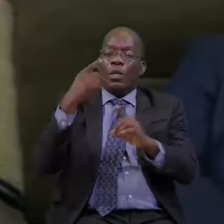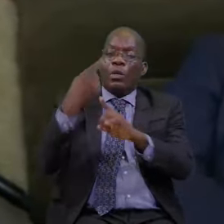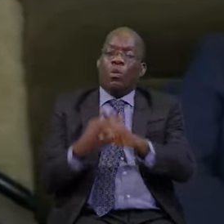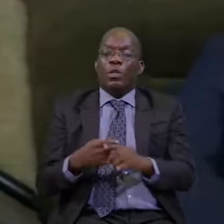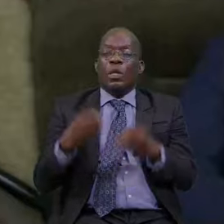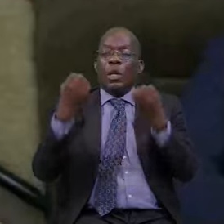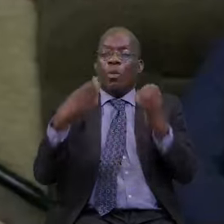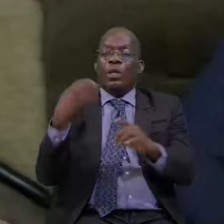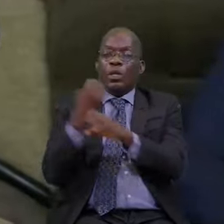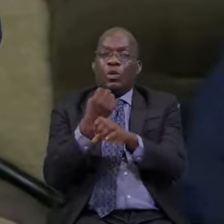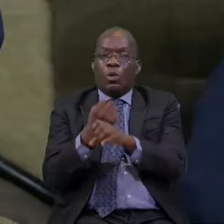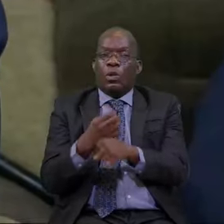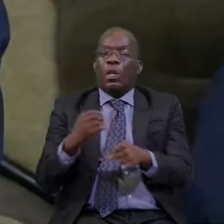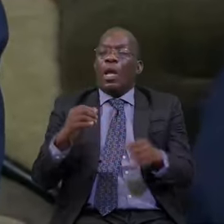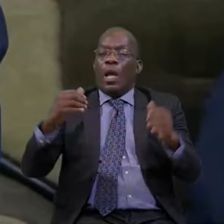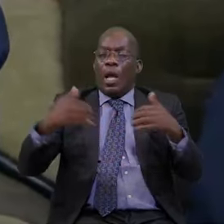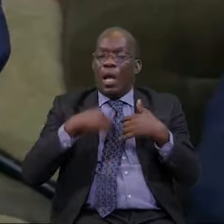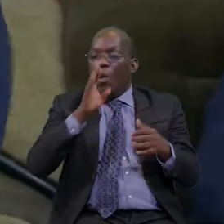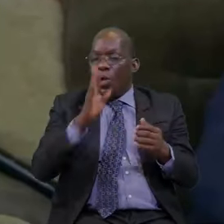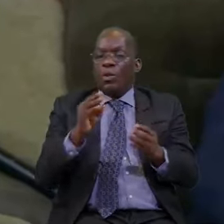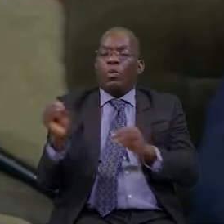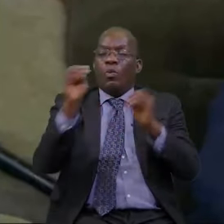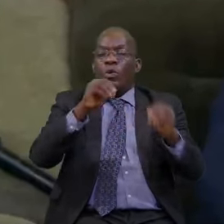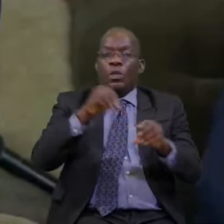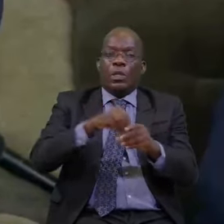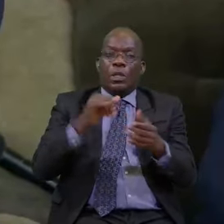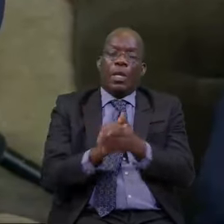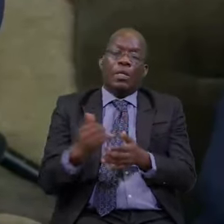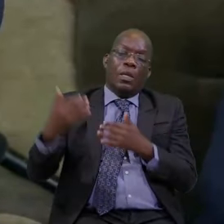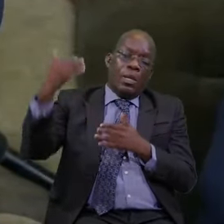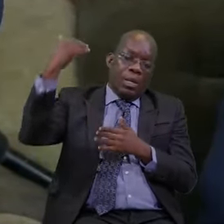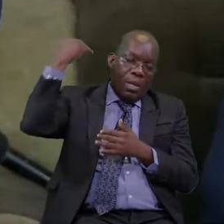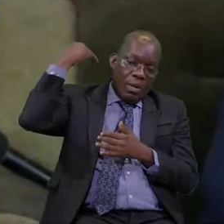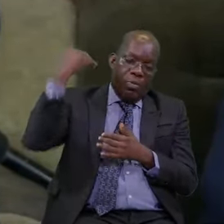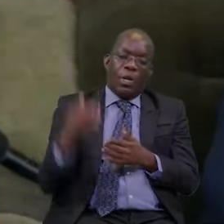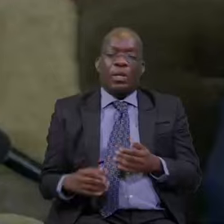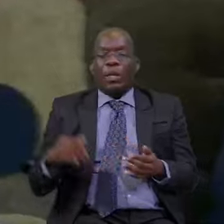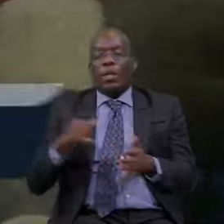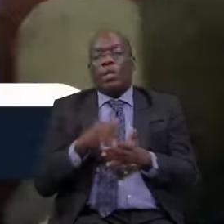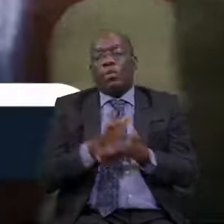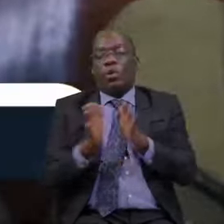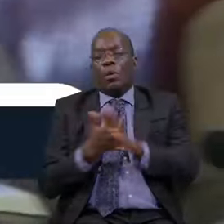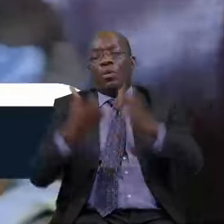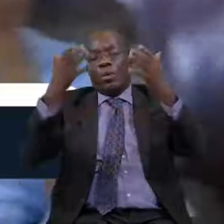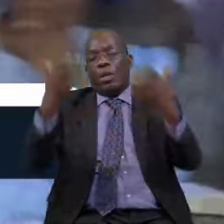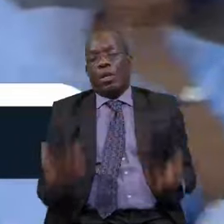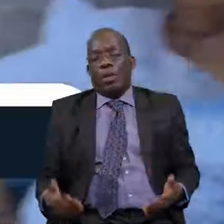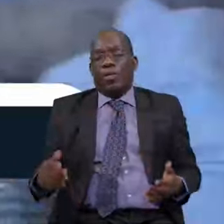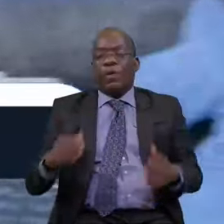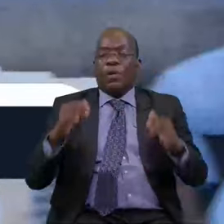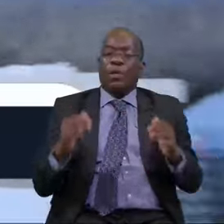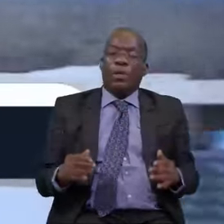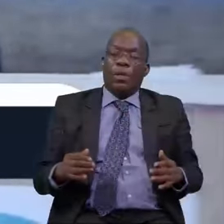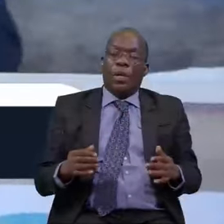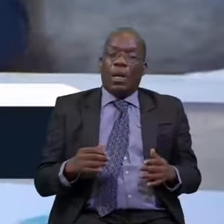s'écoulent. Des mois s'écoulent. Des années et beaucoup de pierres. De pierres que vous avez mises dans le sac. Et le